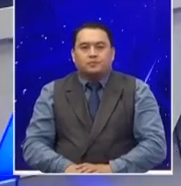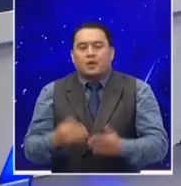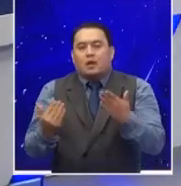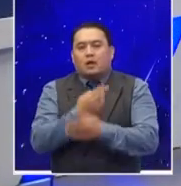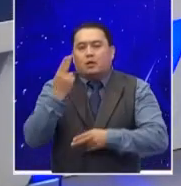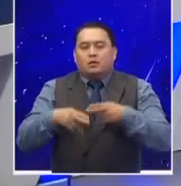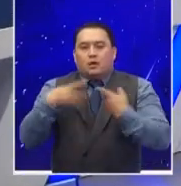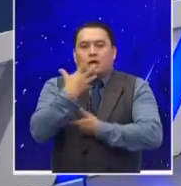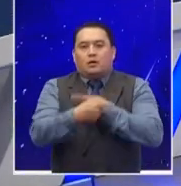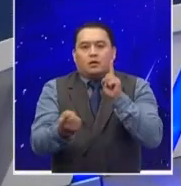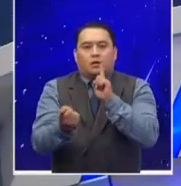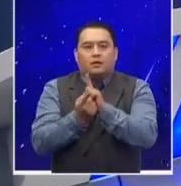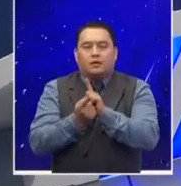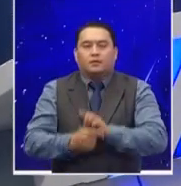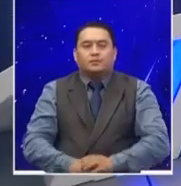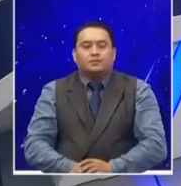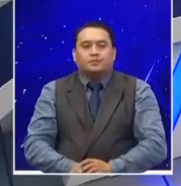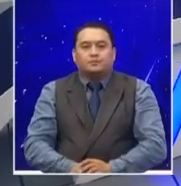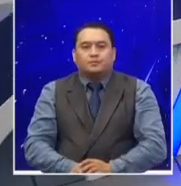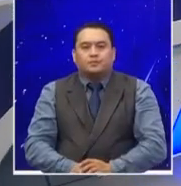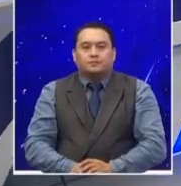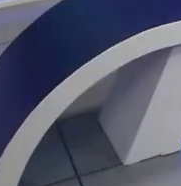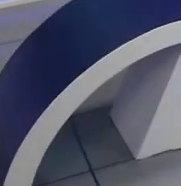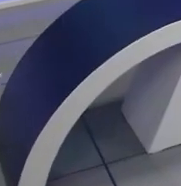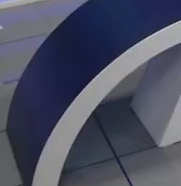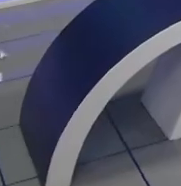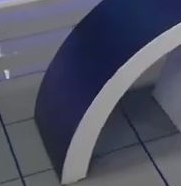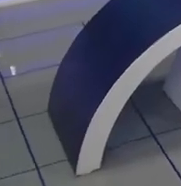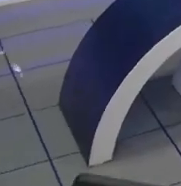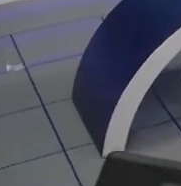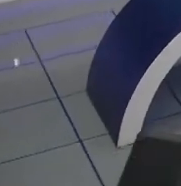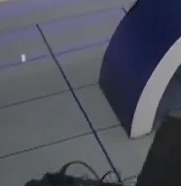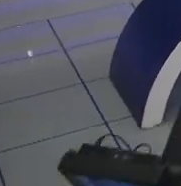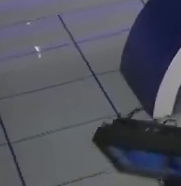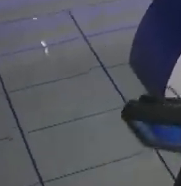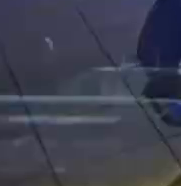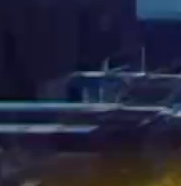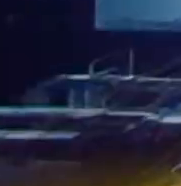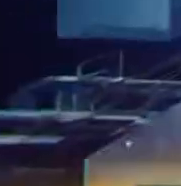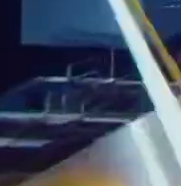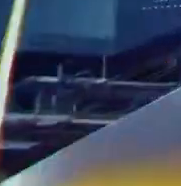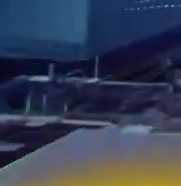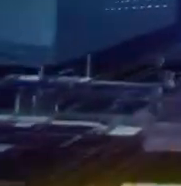На этом все. Спасибо за внимание. Всего доброго.